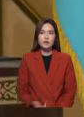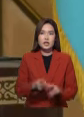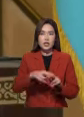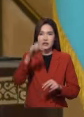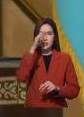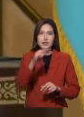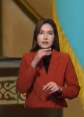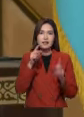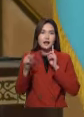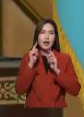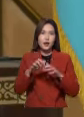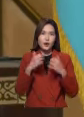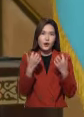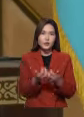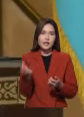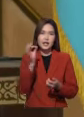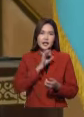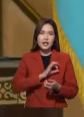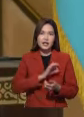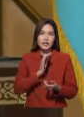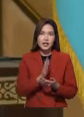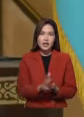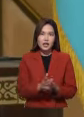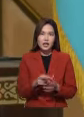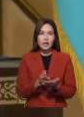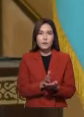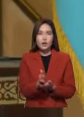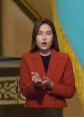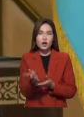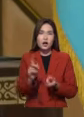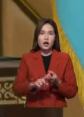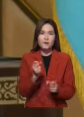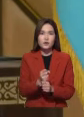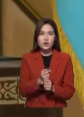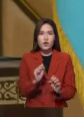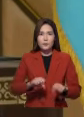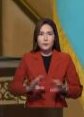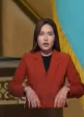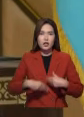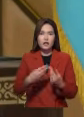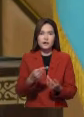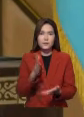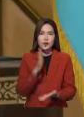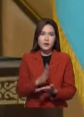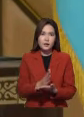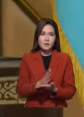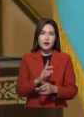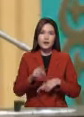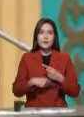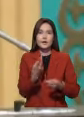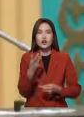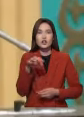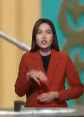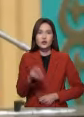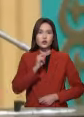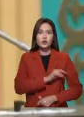мен аудиторлық ұйымдардың құқықтарына қысым жасамауға мүмкіндігін береді. Келісім екі сатта күшіне енеді.